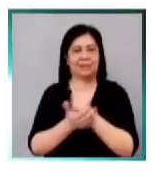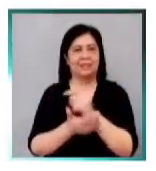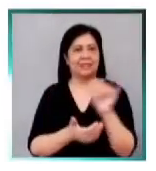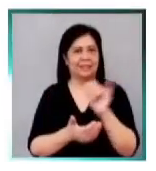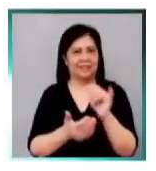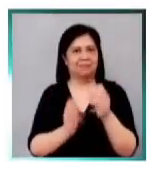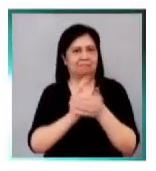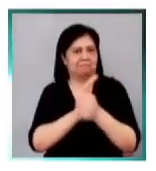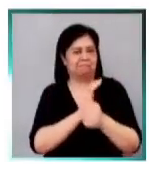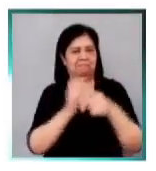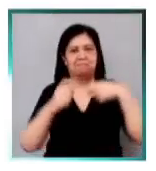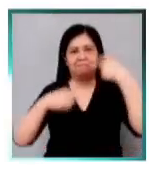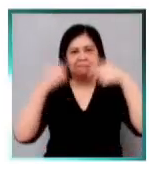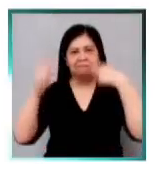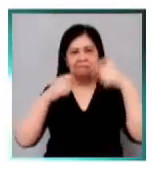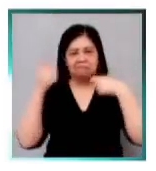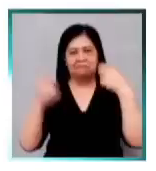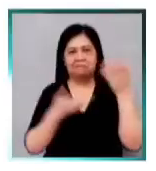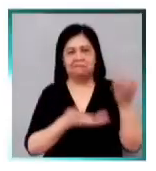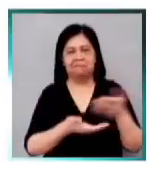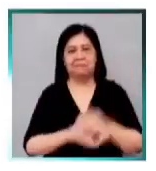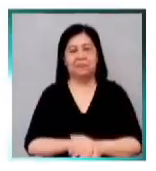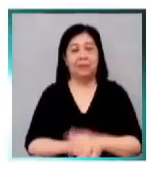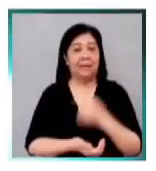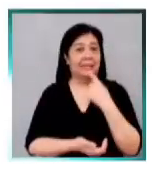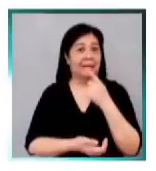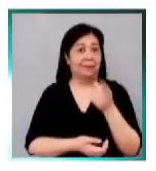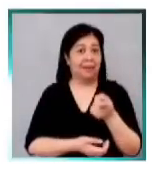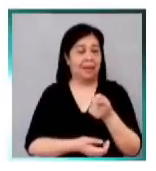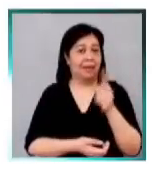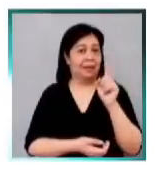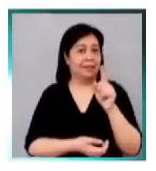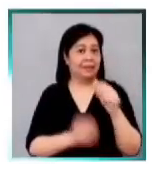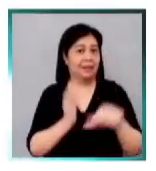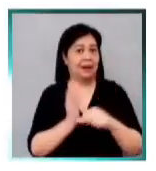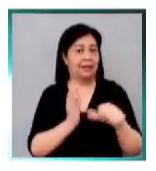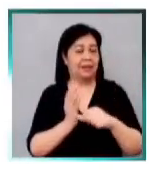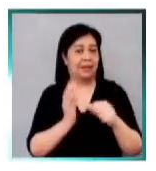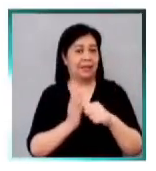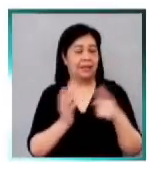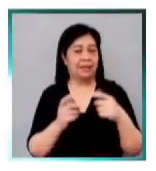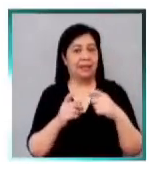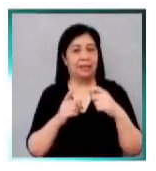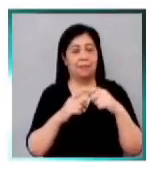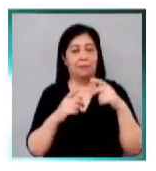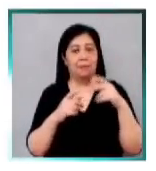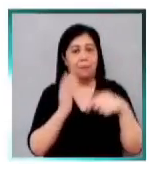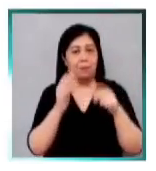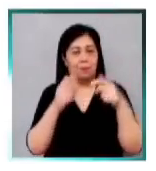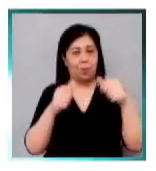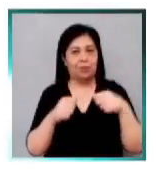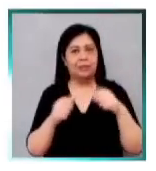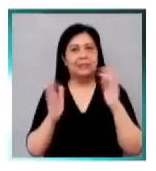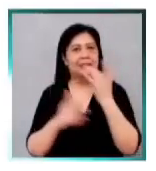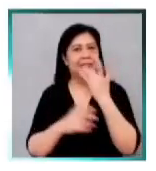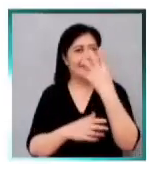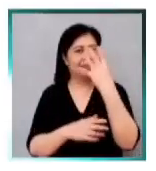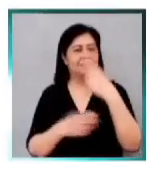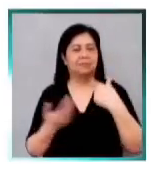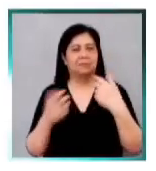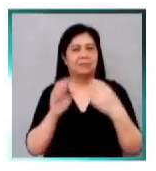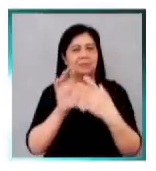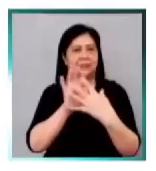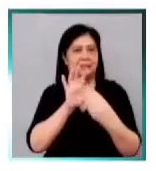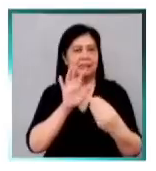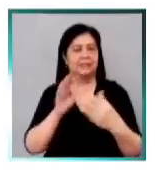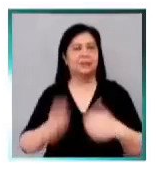na si Lee Pycroft. Sabi niya, sa isang artikulo ng HuffPost.com, parang salaming nagpapataas ng kumpiyansa sa sarili ang